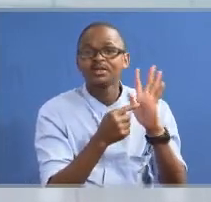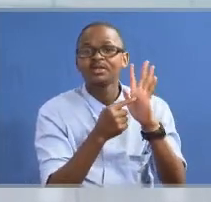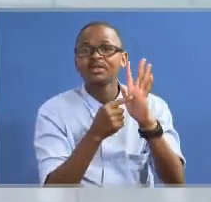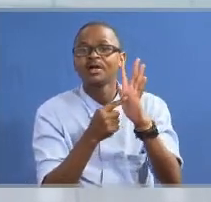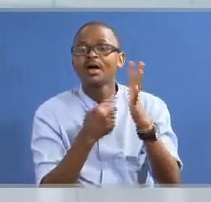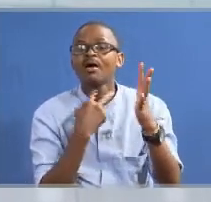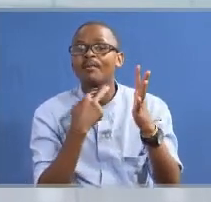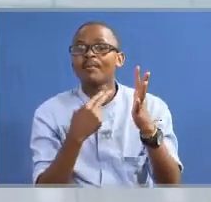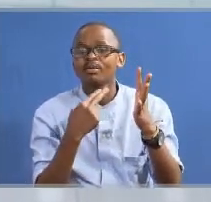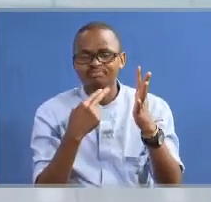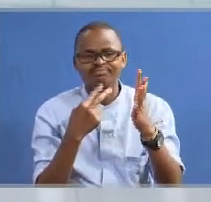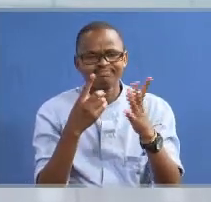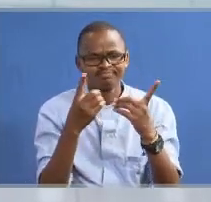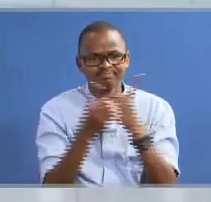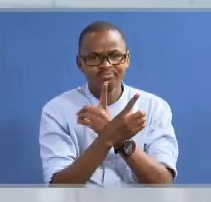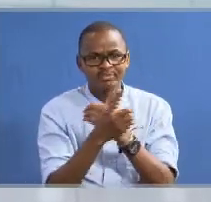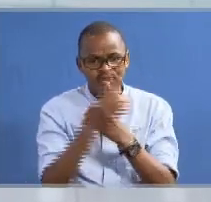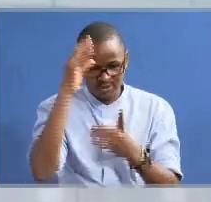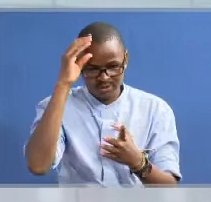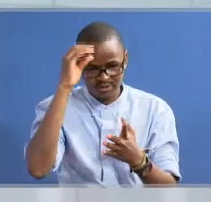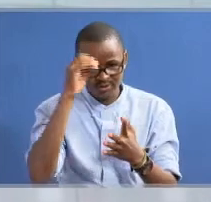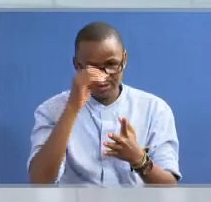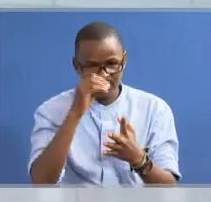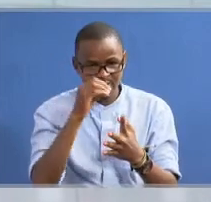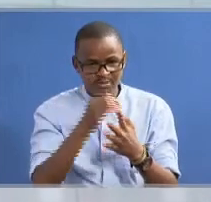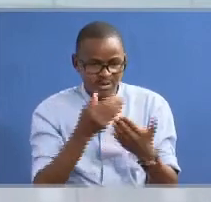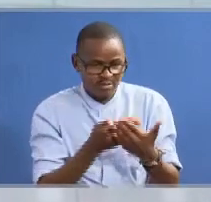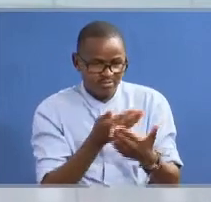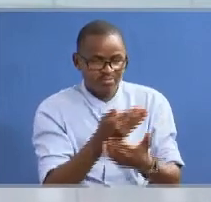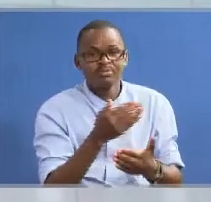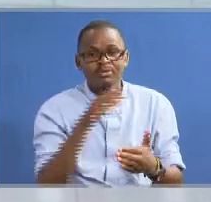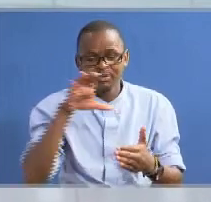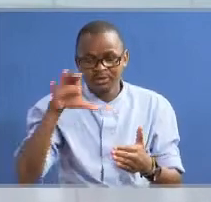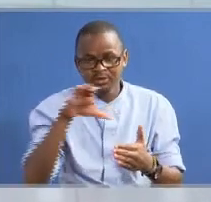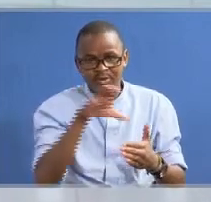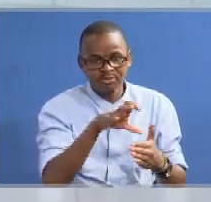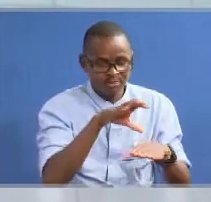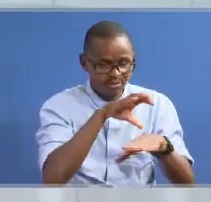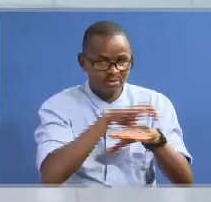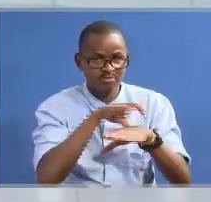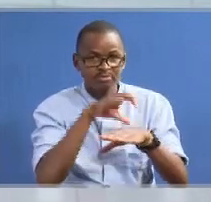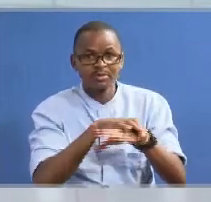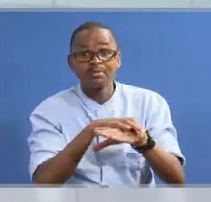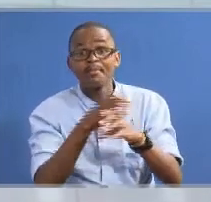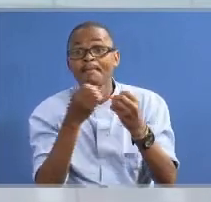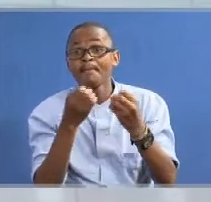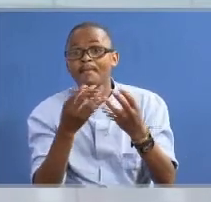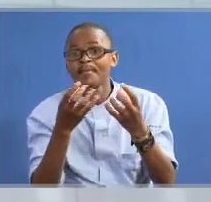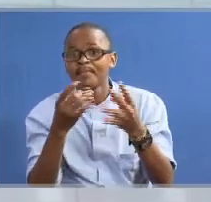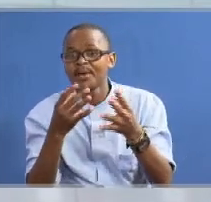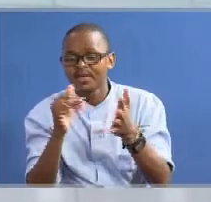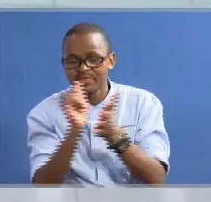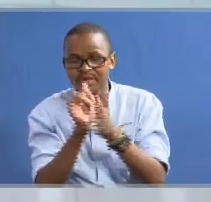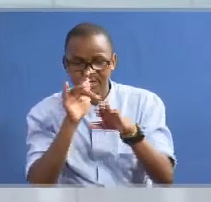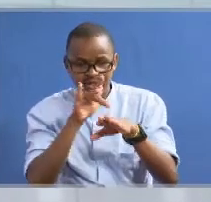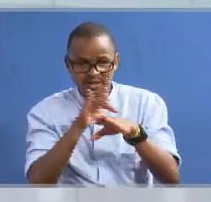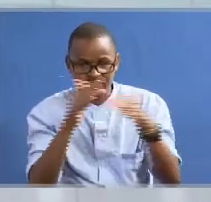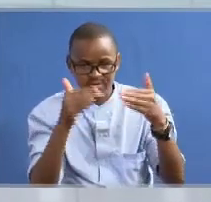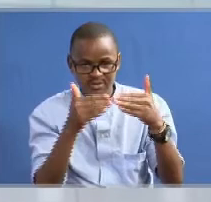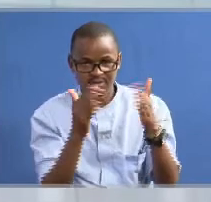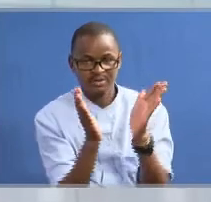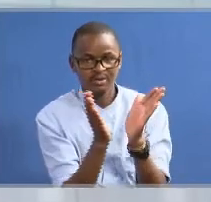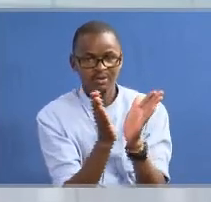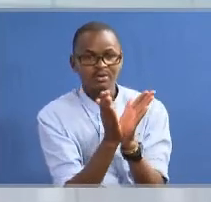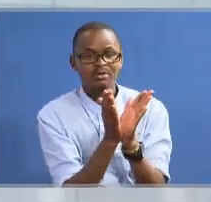na maoni ya vijana hayapati kuuzwa katika soko za kuchangia kwa masuala mengi yanayoathiri jamii kama